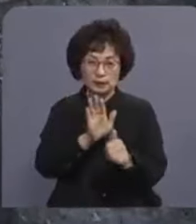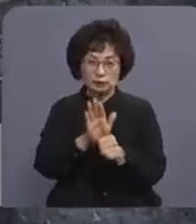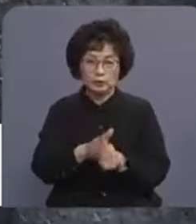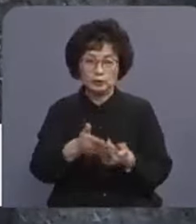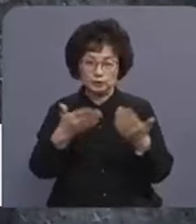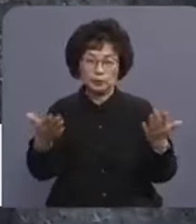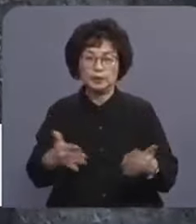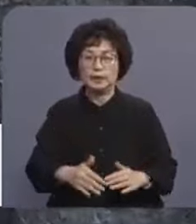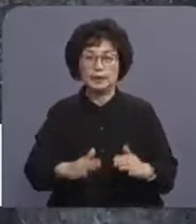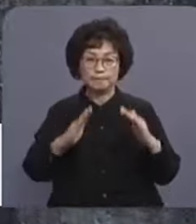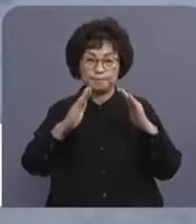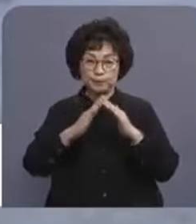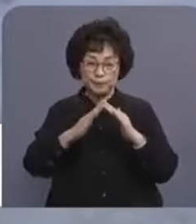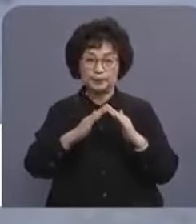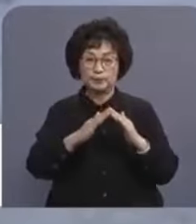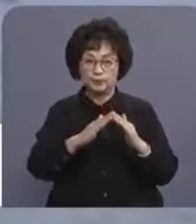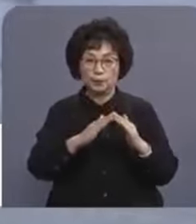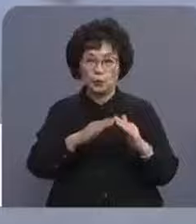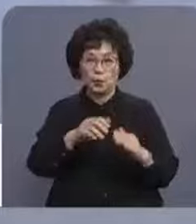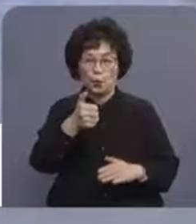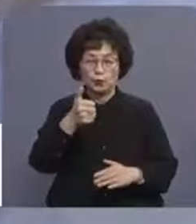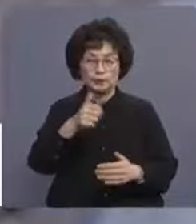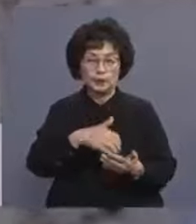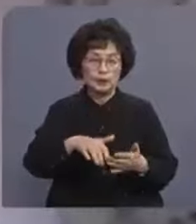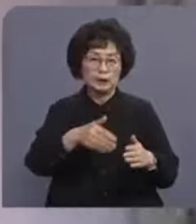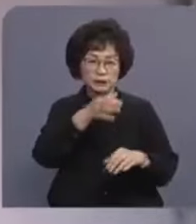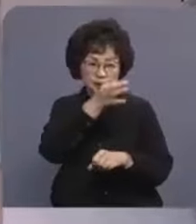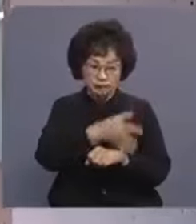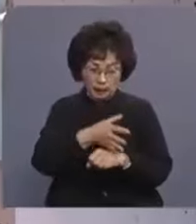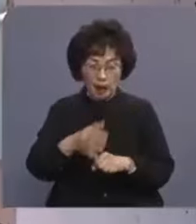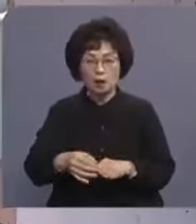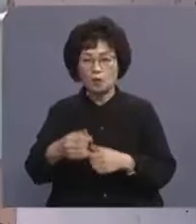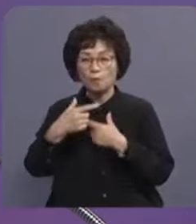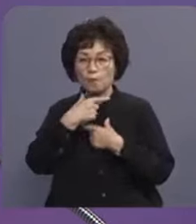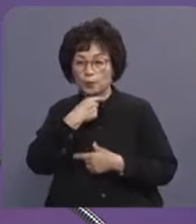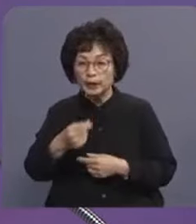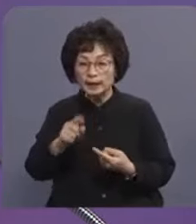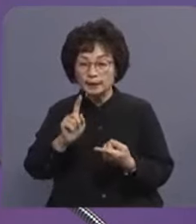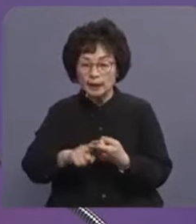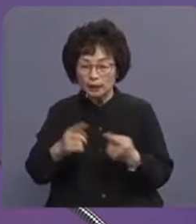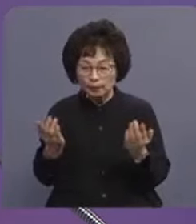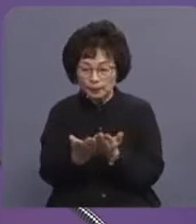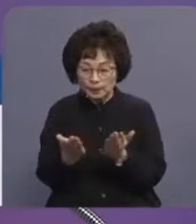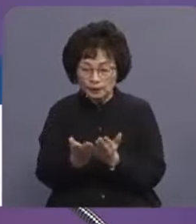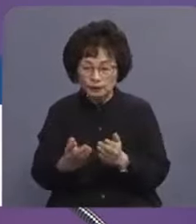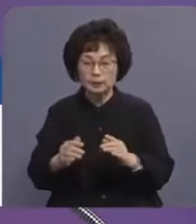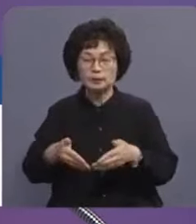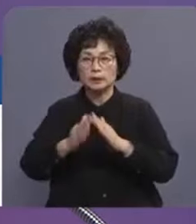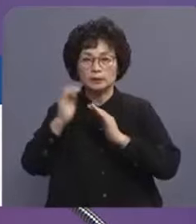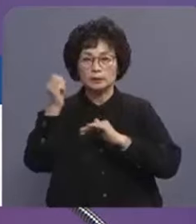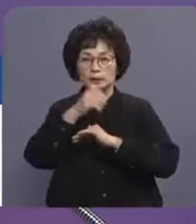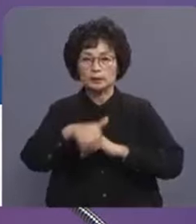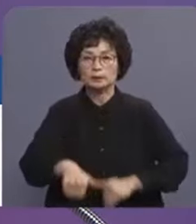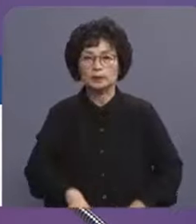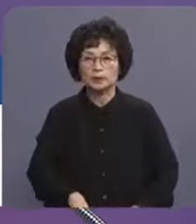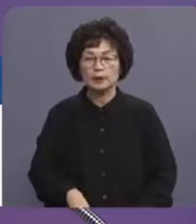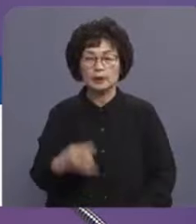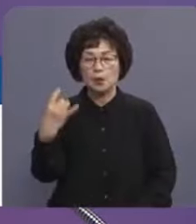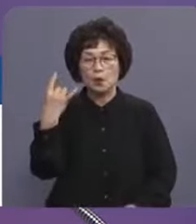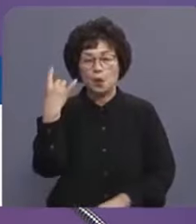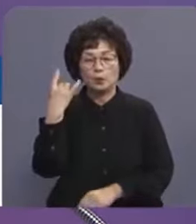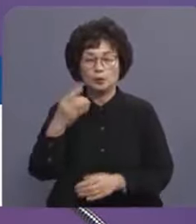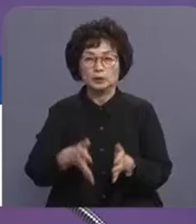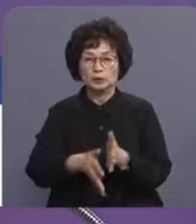50채는 부산시가 직접 매입해 지역 맞춤형 공간으로 탈바꿈시킵니다. 원도시 빈집 밀집 구역을 우선